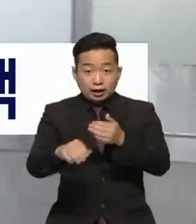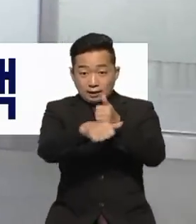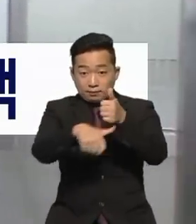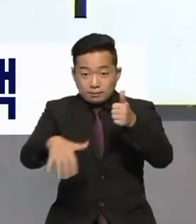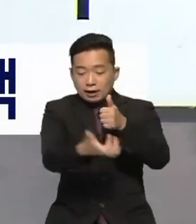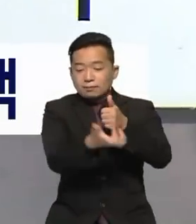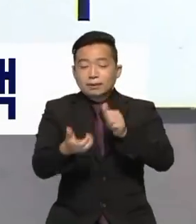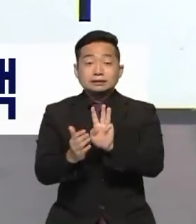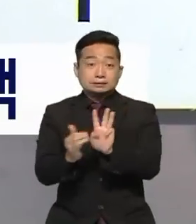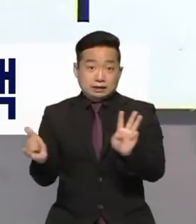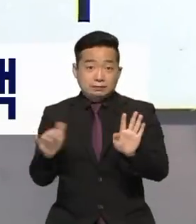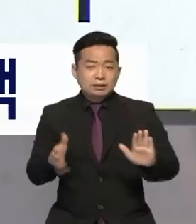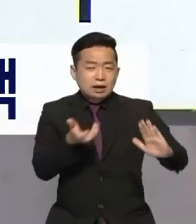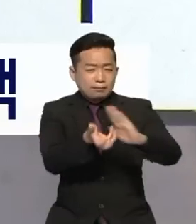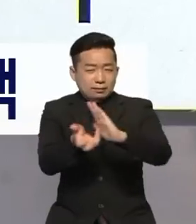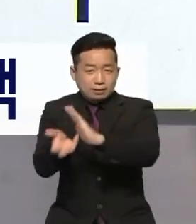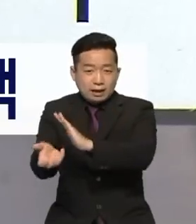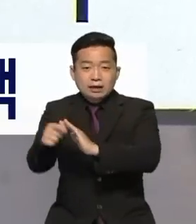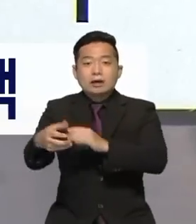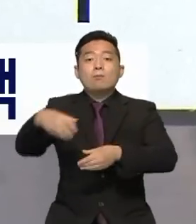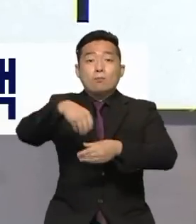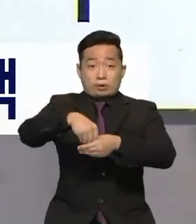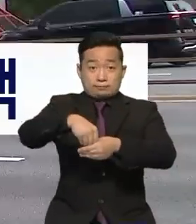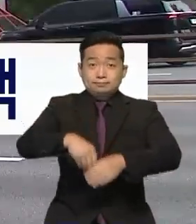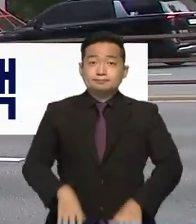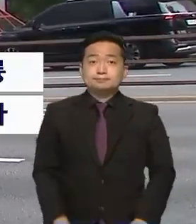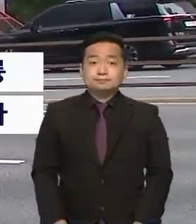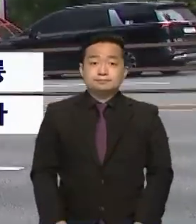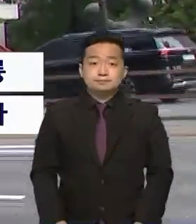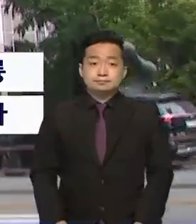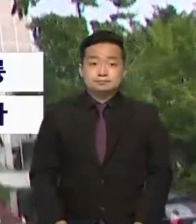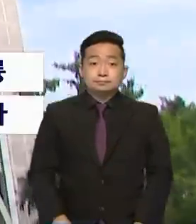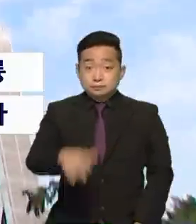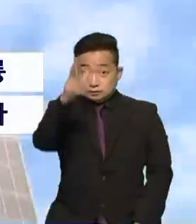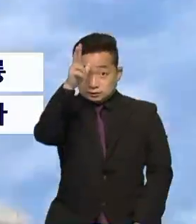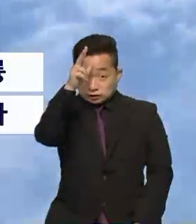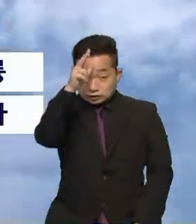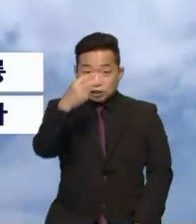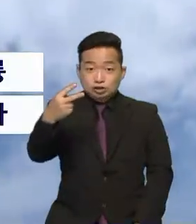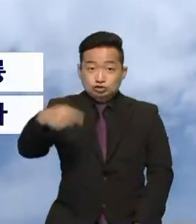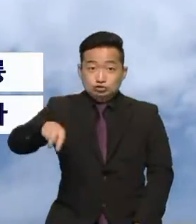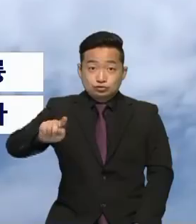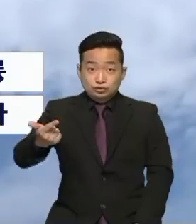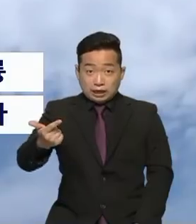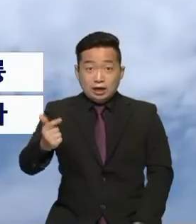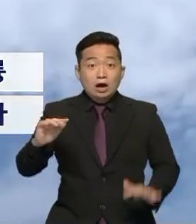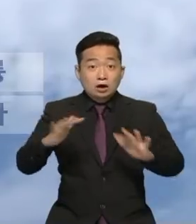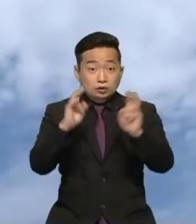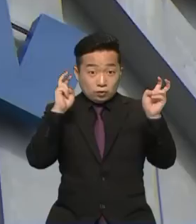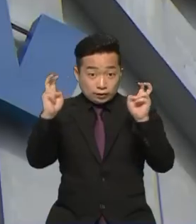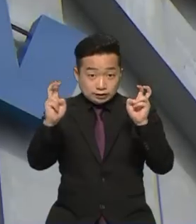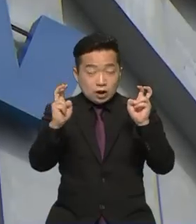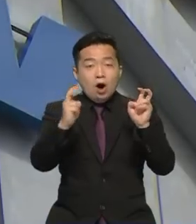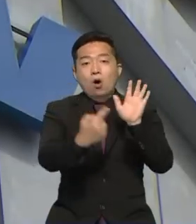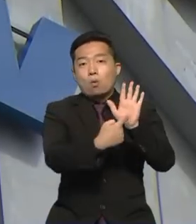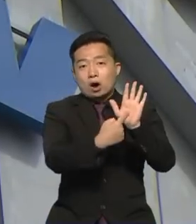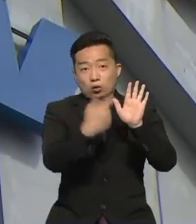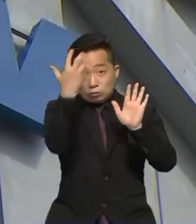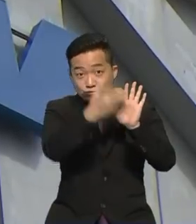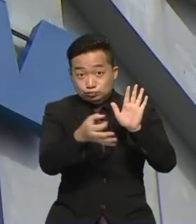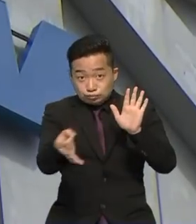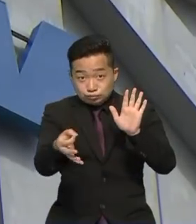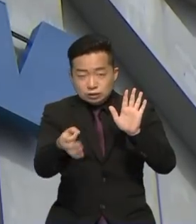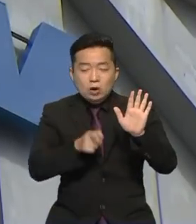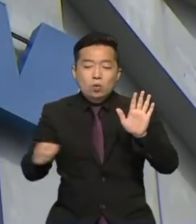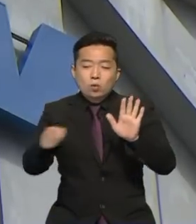3명도 이번 압수수색 대상에 포함됐습니다. 앞서 경찰은 두산건설의 광고비 후원에 제3자 뇌물공여